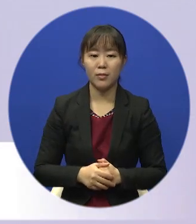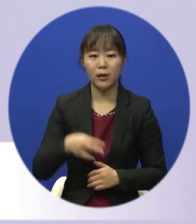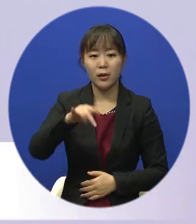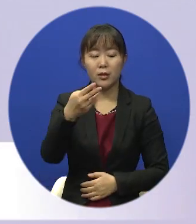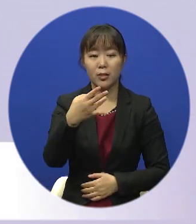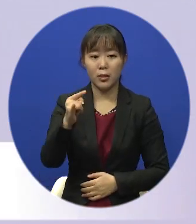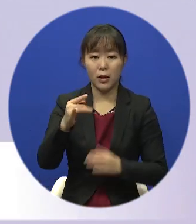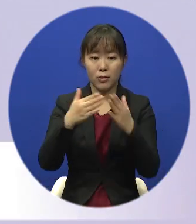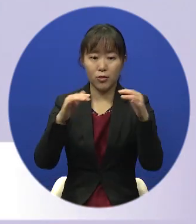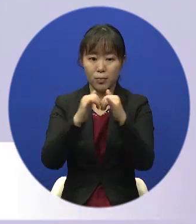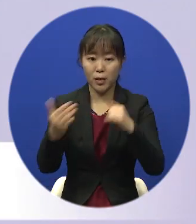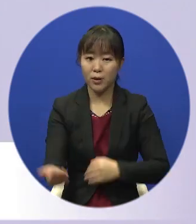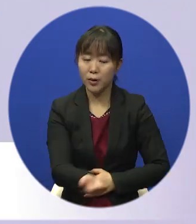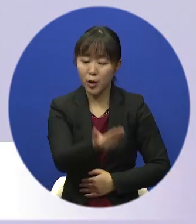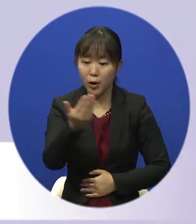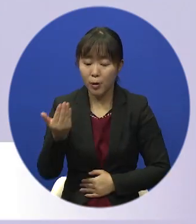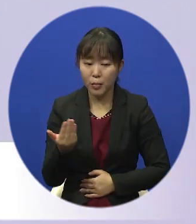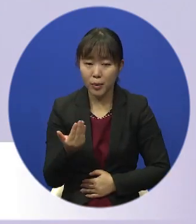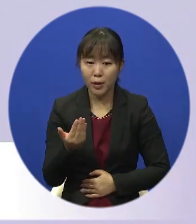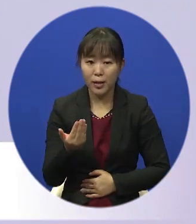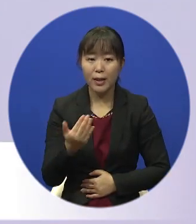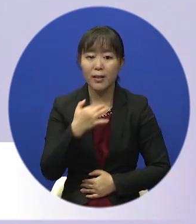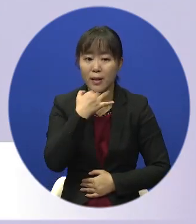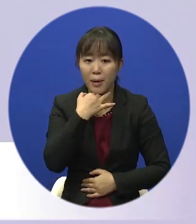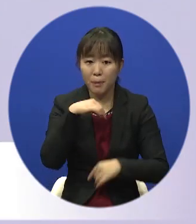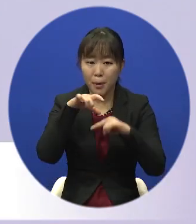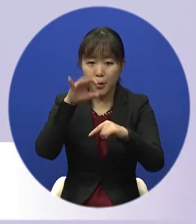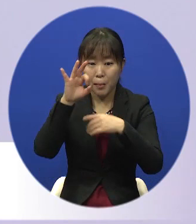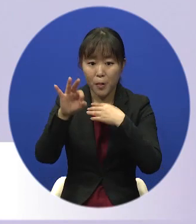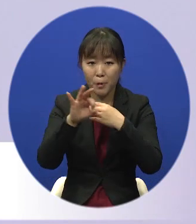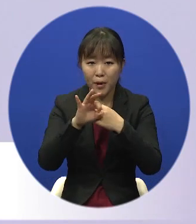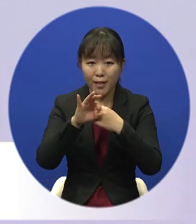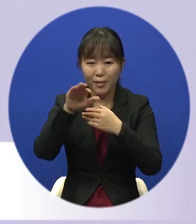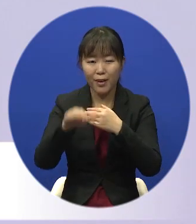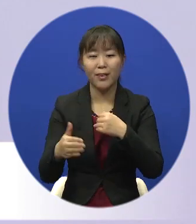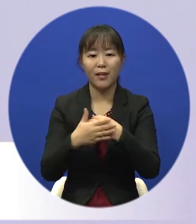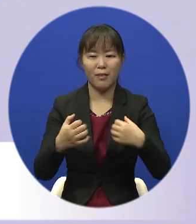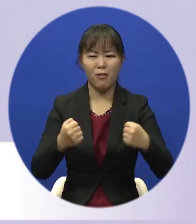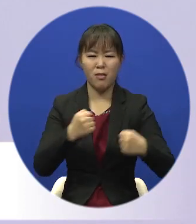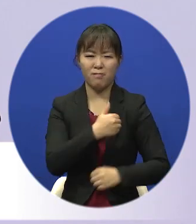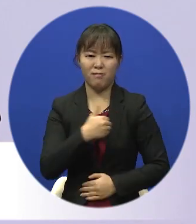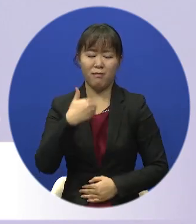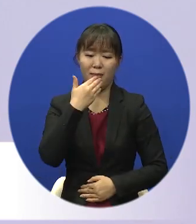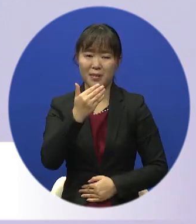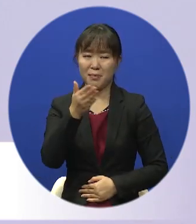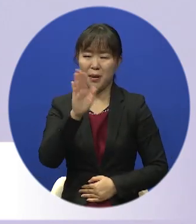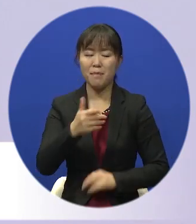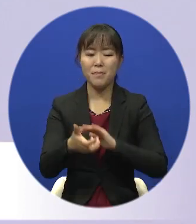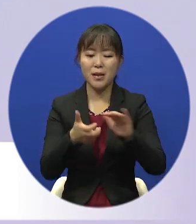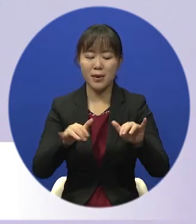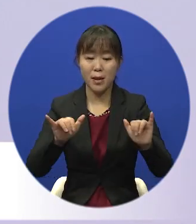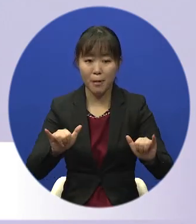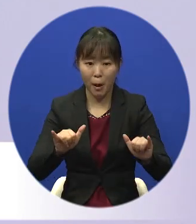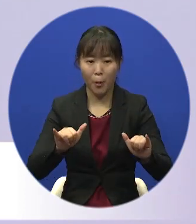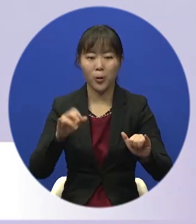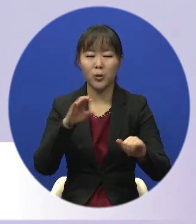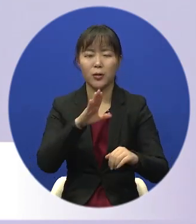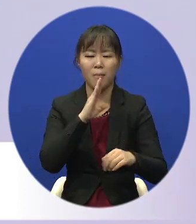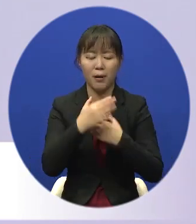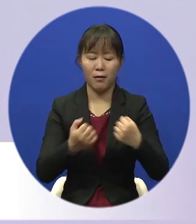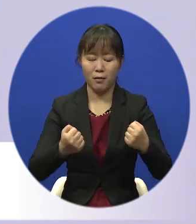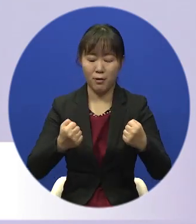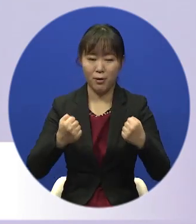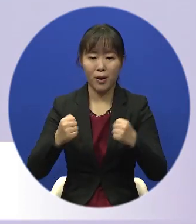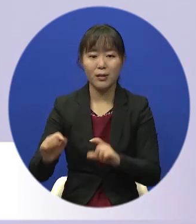주민 여러분 평균 연령이 낮으니까 뭐 건강 자신하겠지만 미연에 예방을 해서 정말